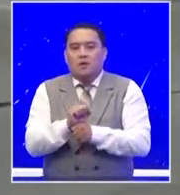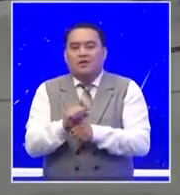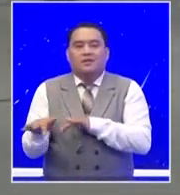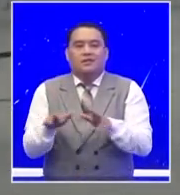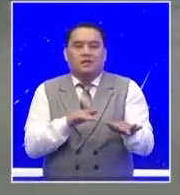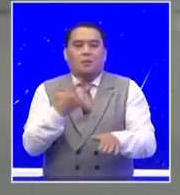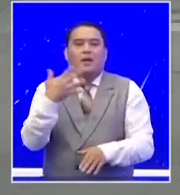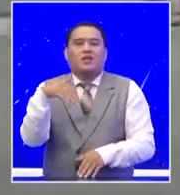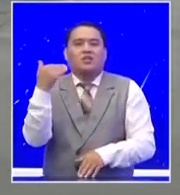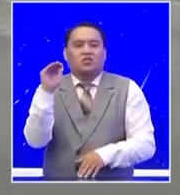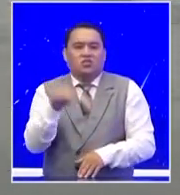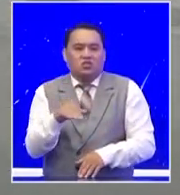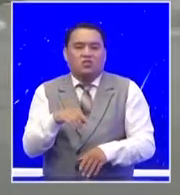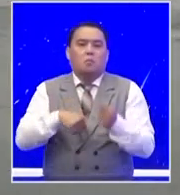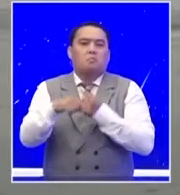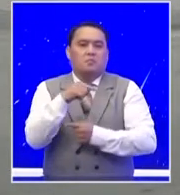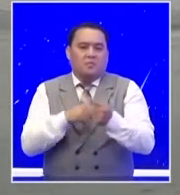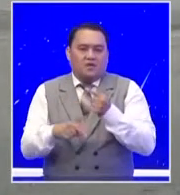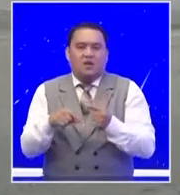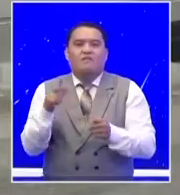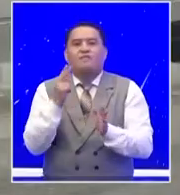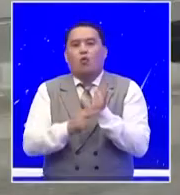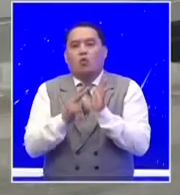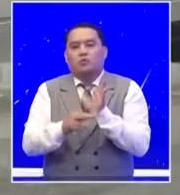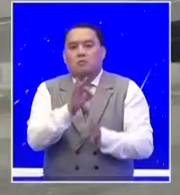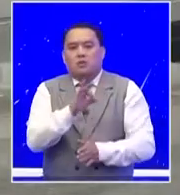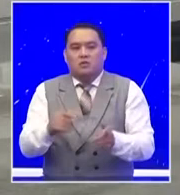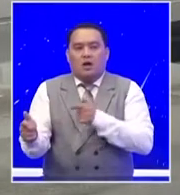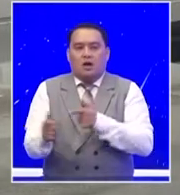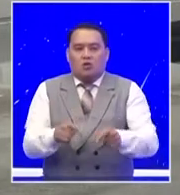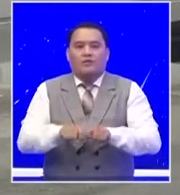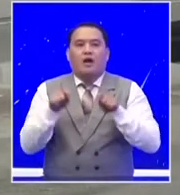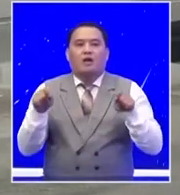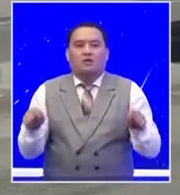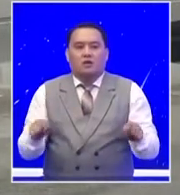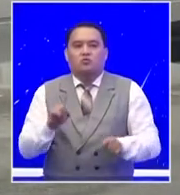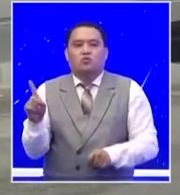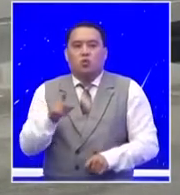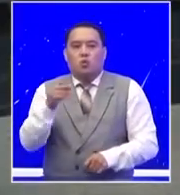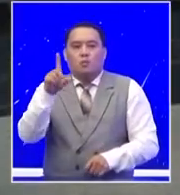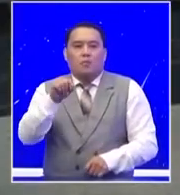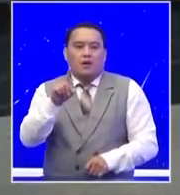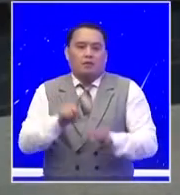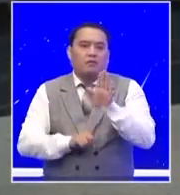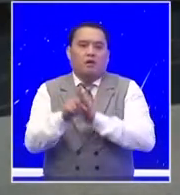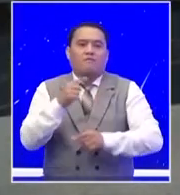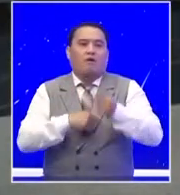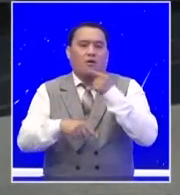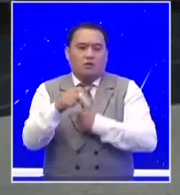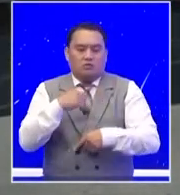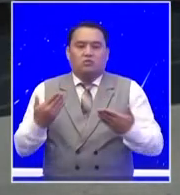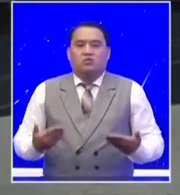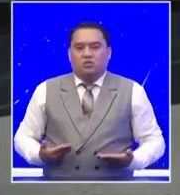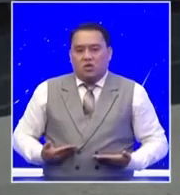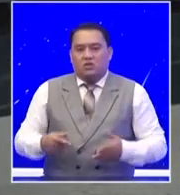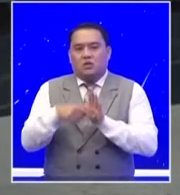более 5000 субъектов бизнеса. Порядка 80% из них готовы к открытию. Это значит, что люди с понедельника начнут возвращаться к прежней жизни.